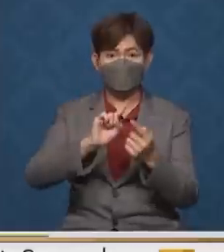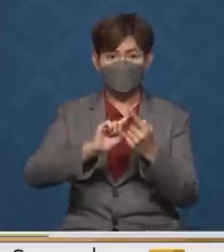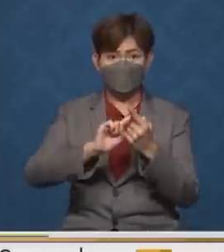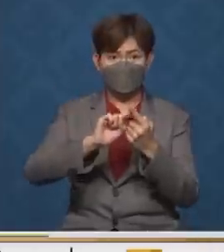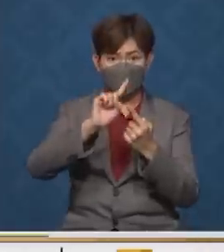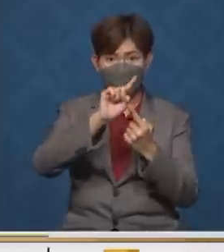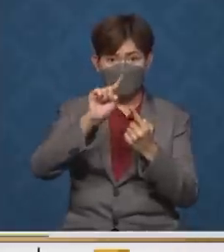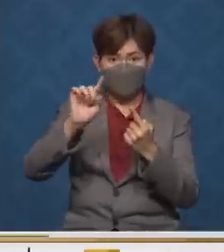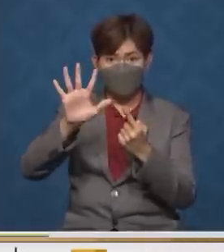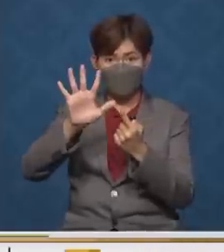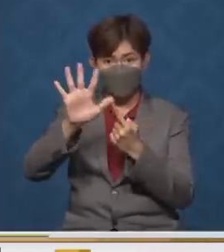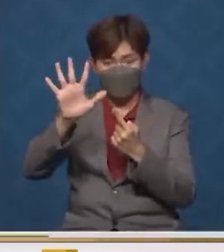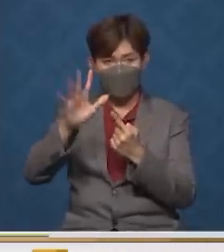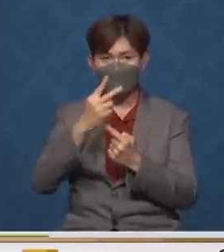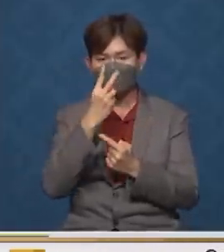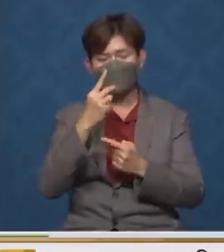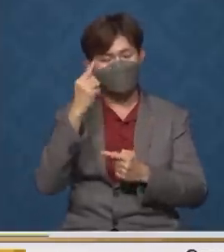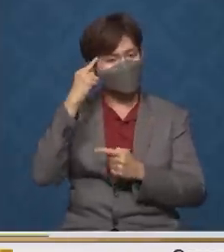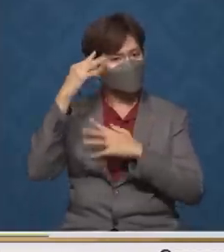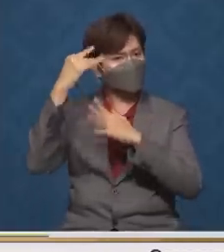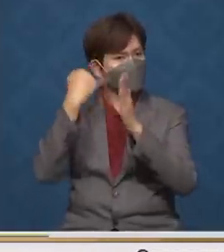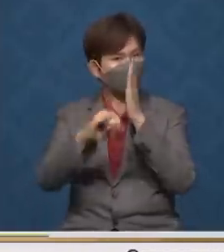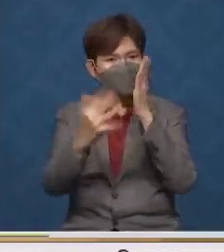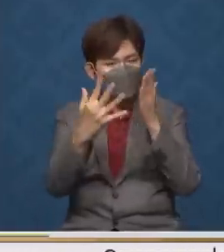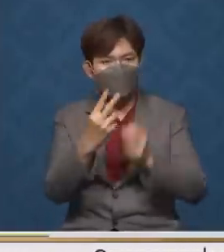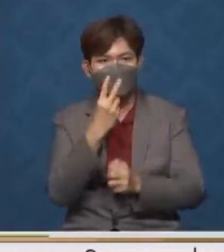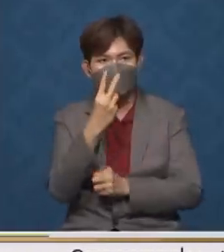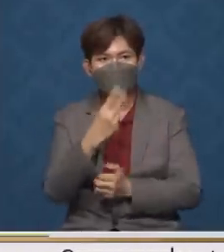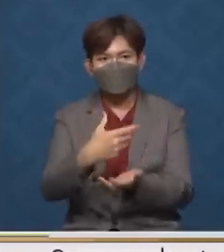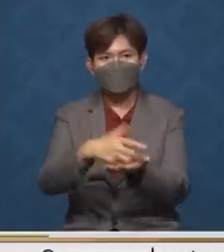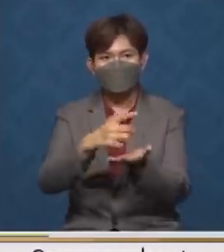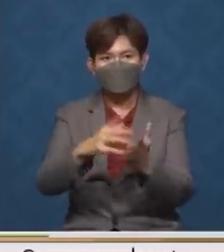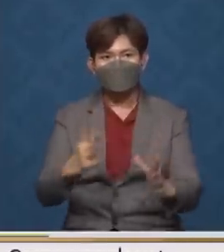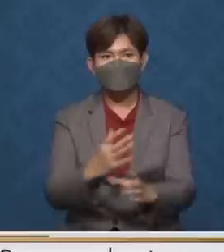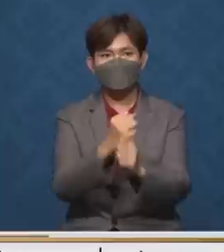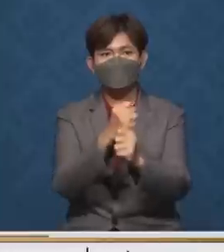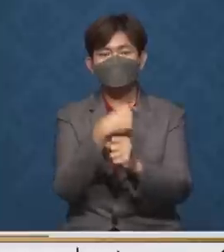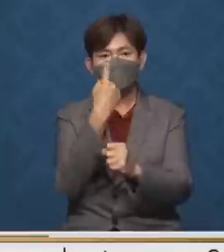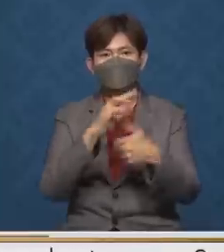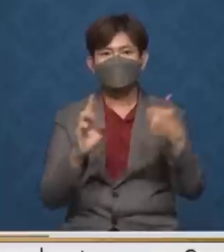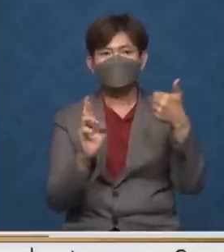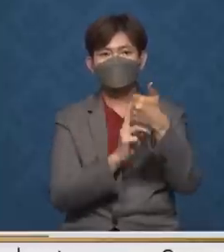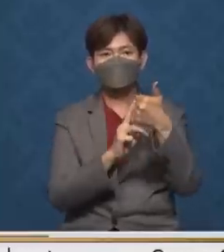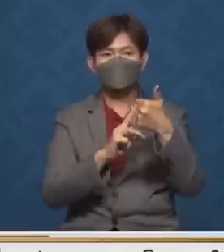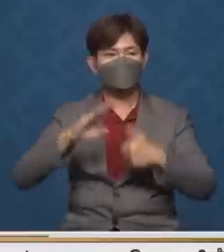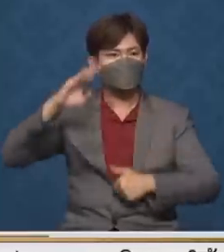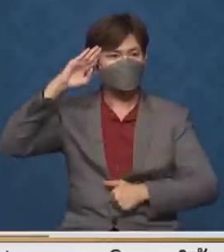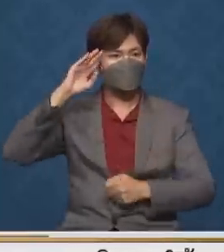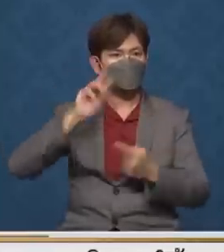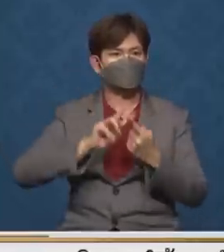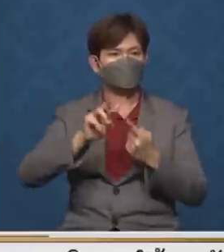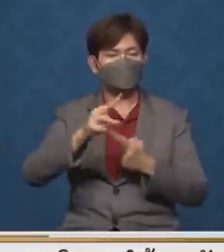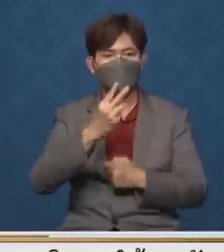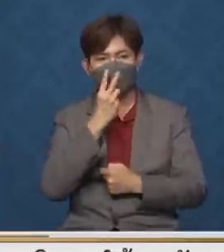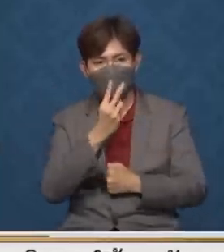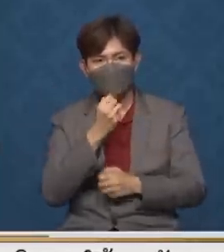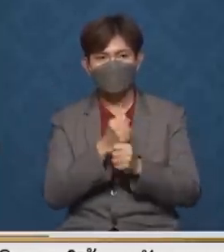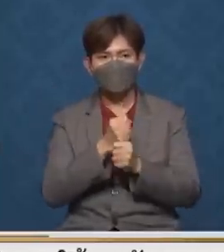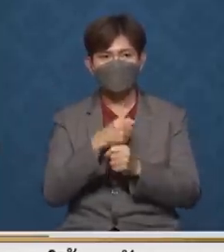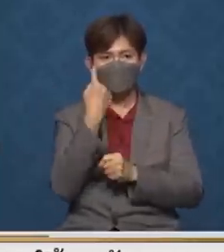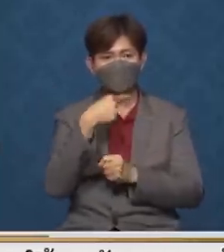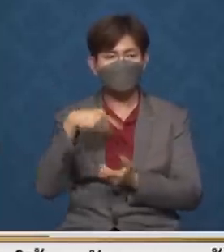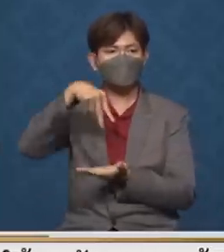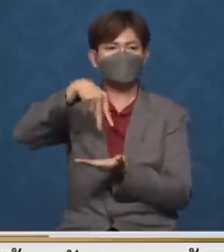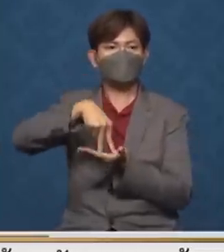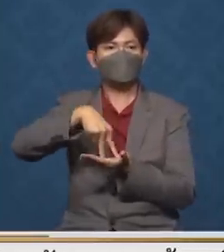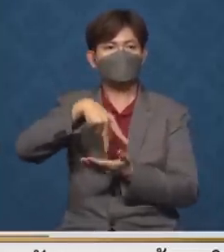่ผิหวขเราพาชนเลยครับมีการรายงานคนทจะั่งอยู่นี่เป็ grandeไม่ทพภาก 2 ติดตามสถานการณคนที่ยืนอยู่นั่น